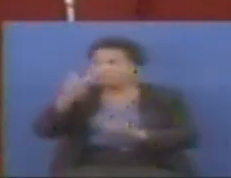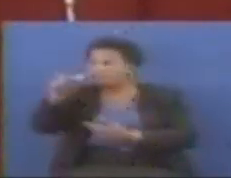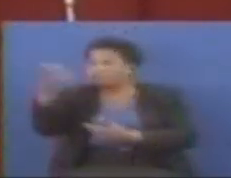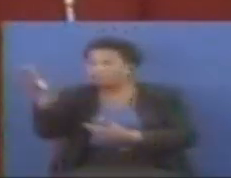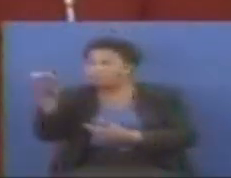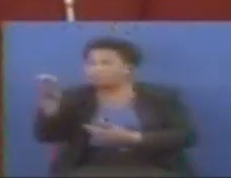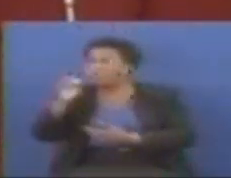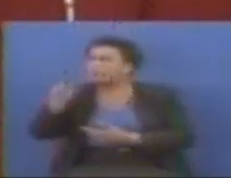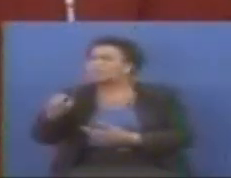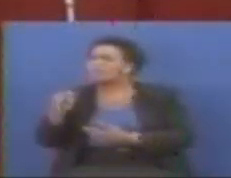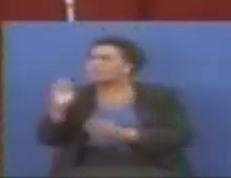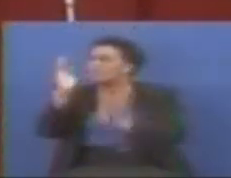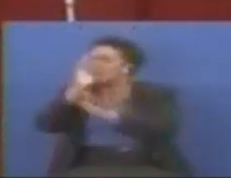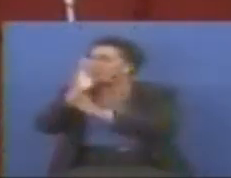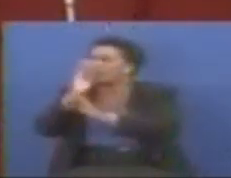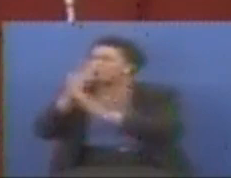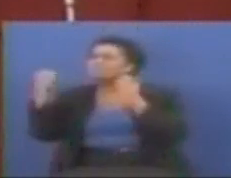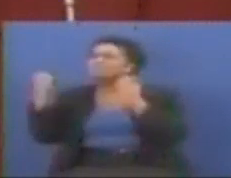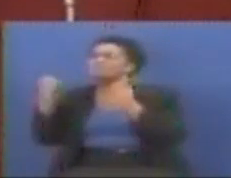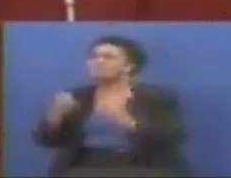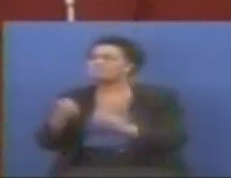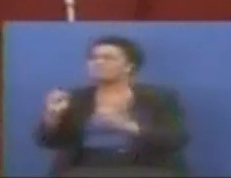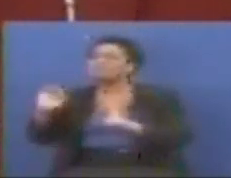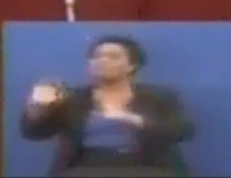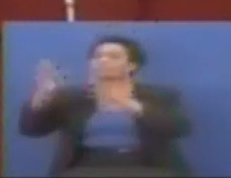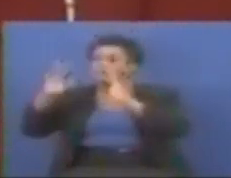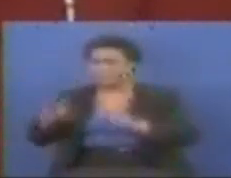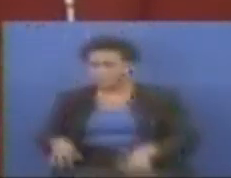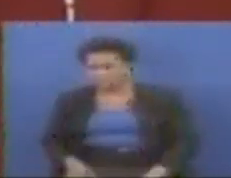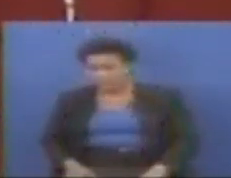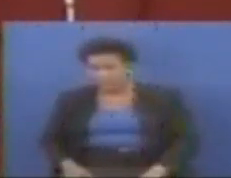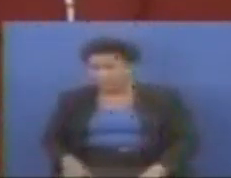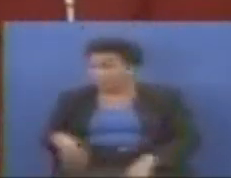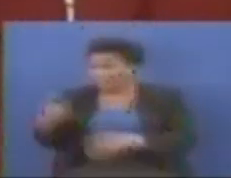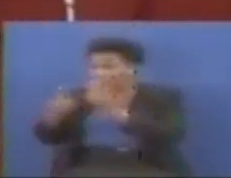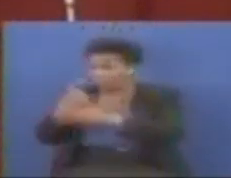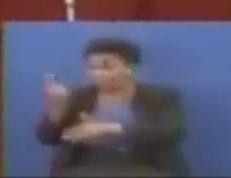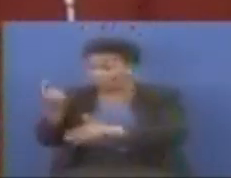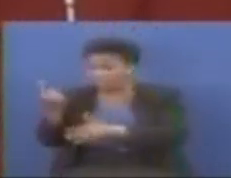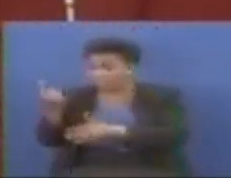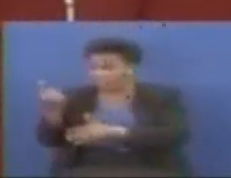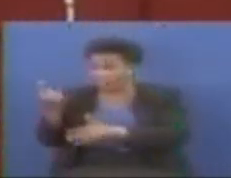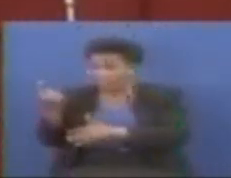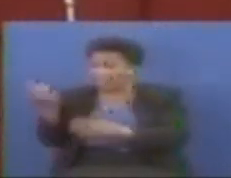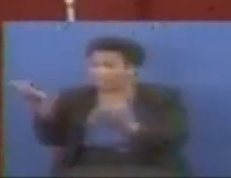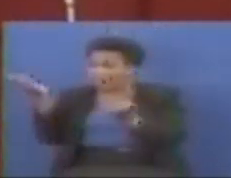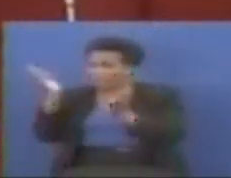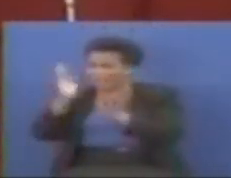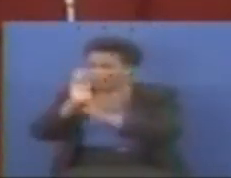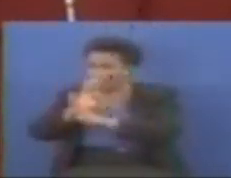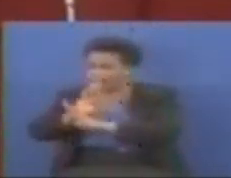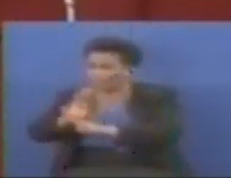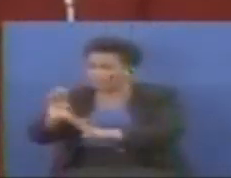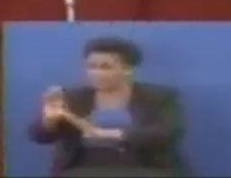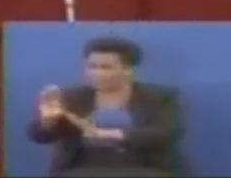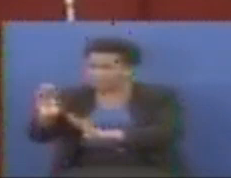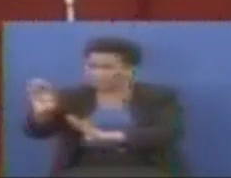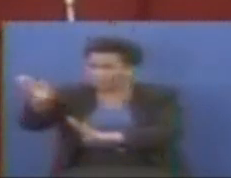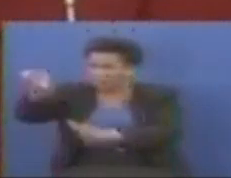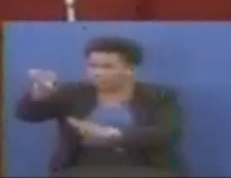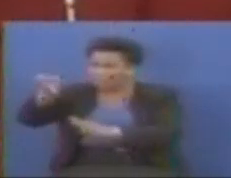yao unaendelea na uko kwenye hatua tofauti. Mheshimiwa Naibu Spika, Jeshi la Polisi kupitia programu ya kuzuia